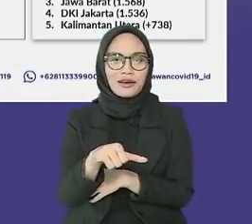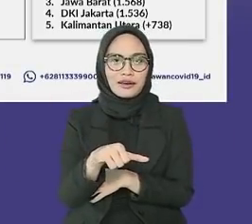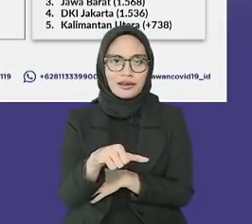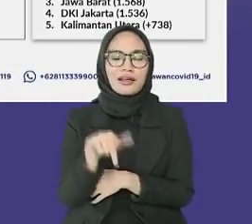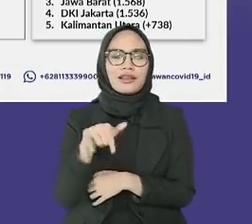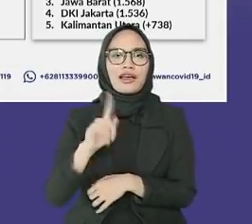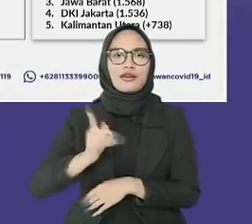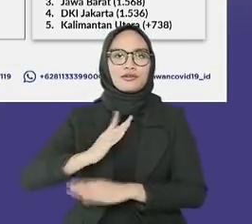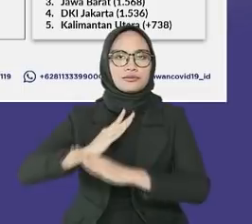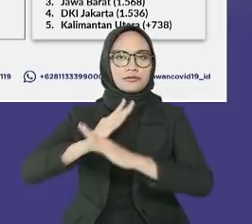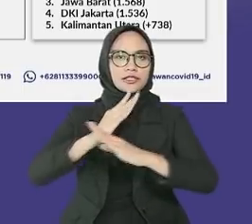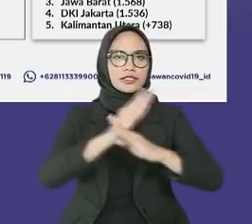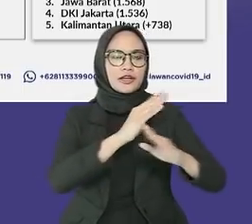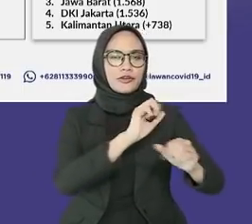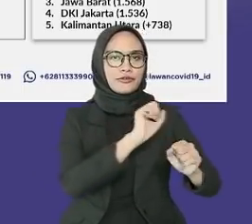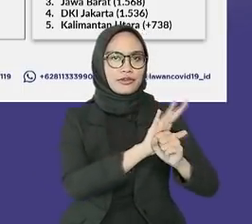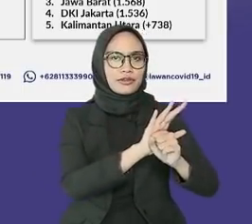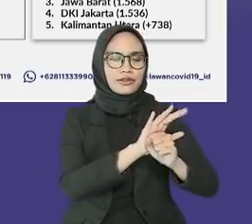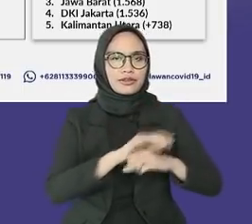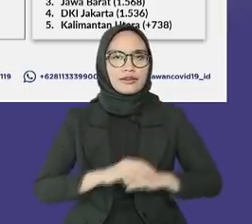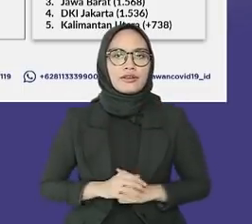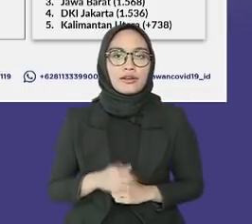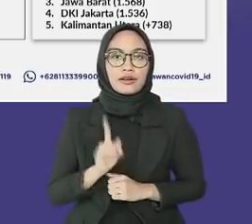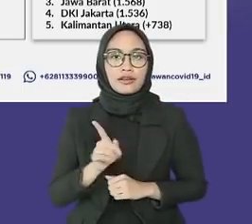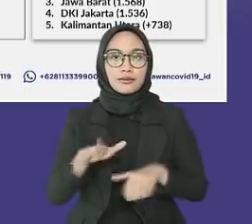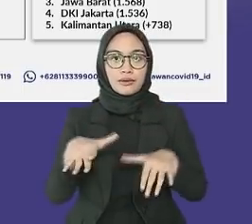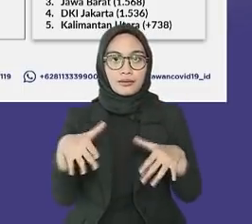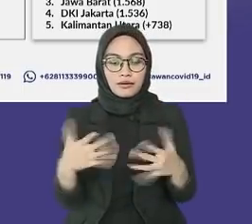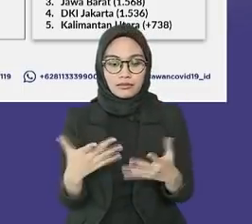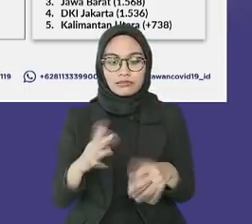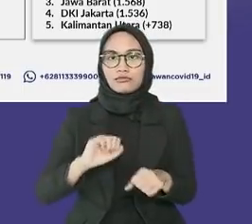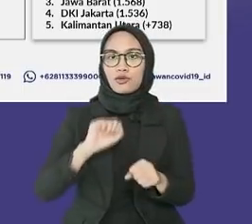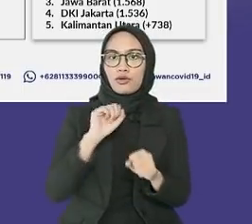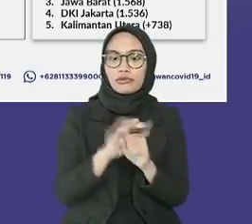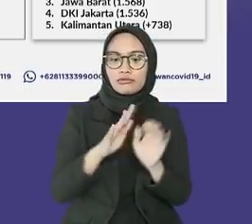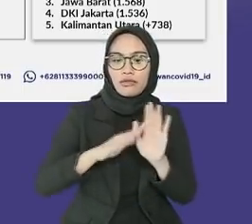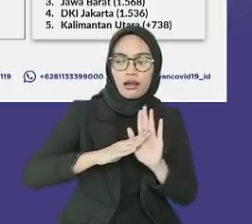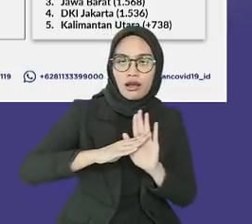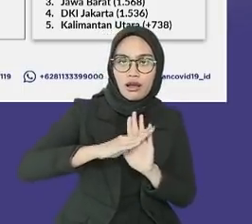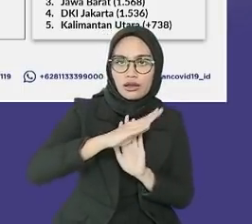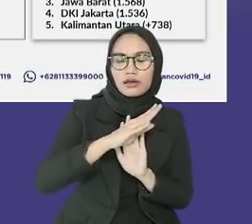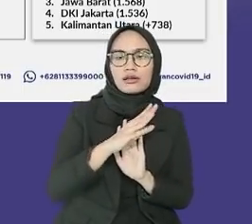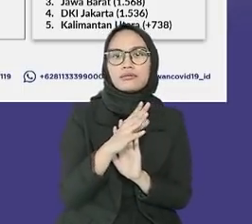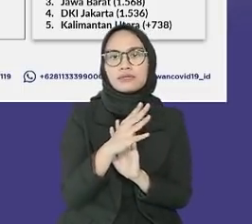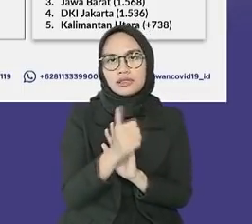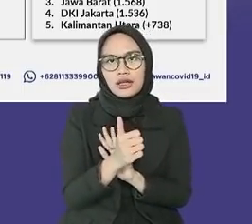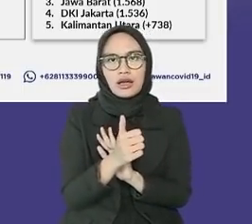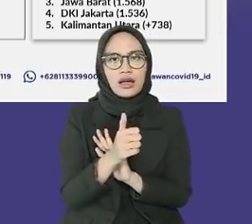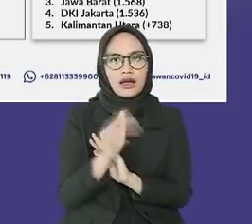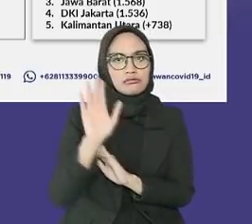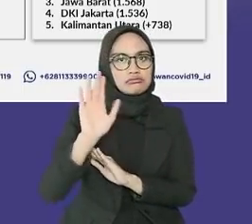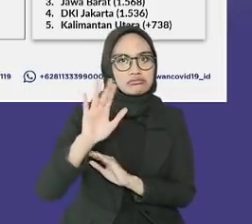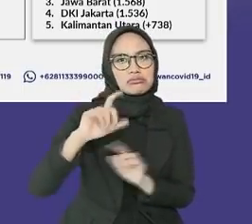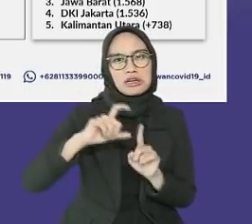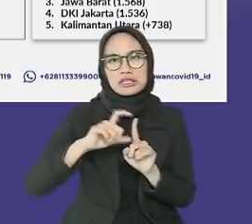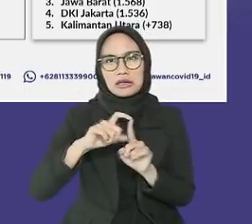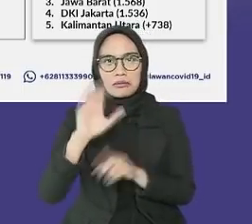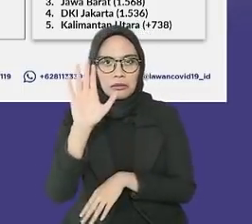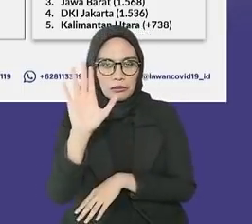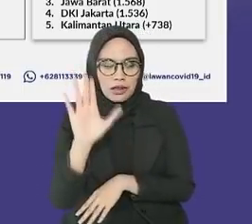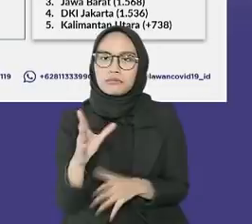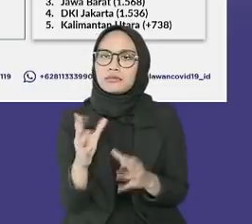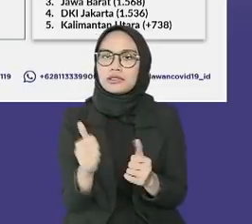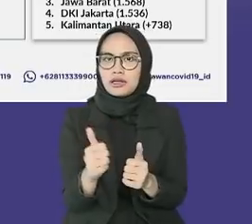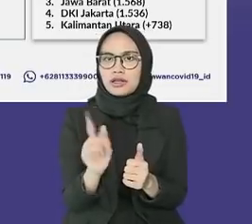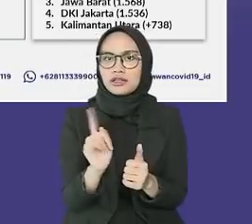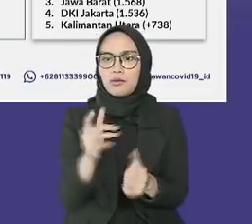kita antisipasi. Karena kenaikan kasus berpotensi lebih besar untuk terjadi apabila kegiatan berkerumun